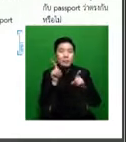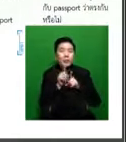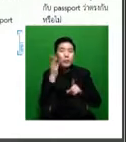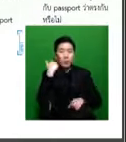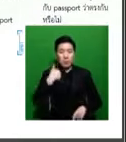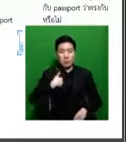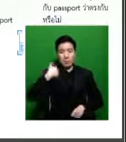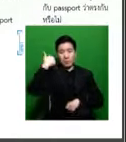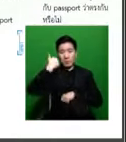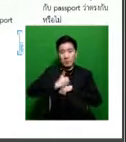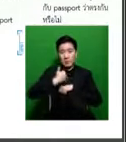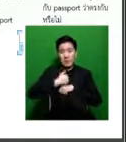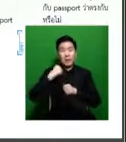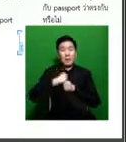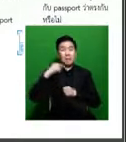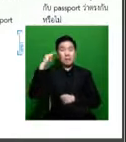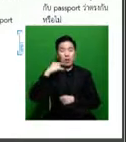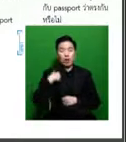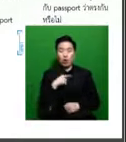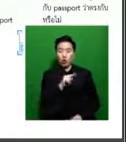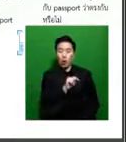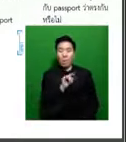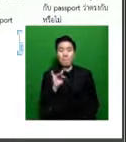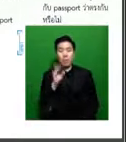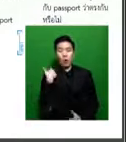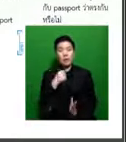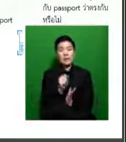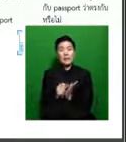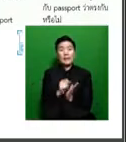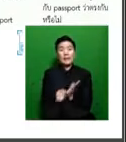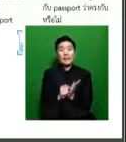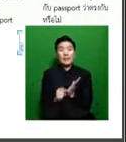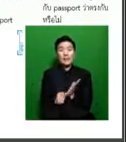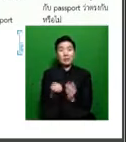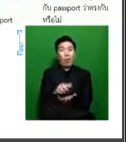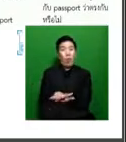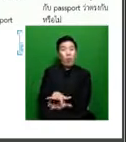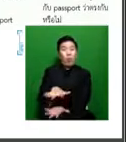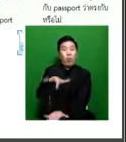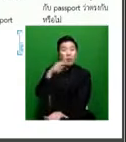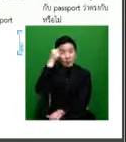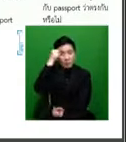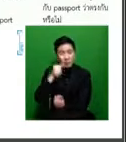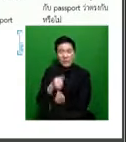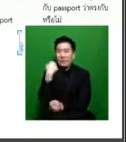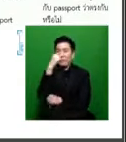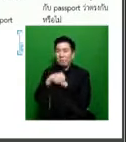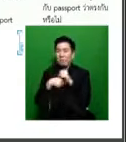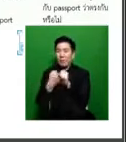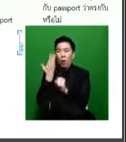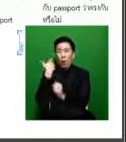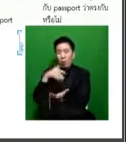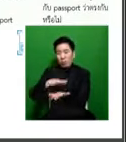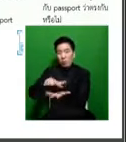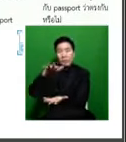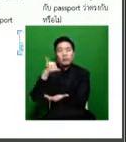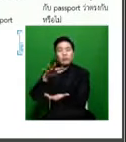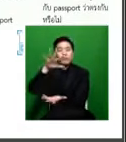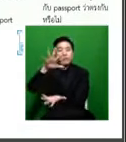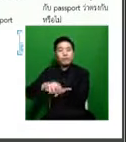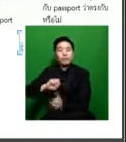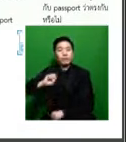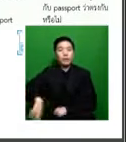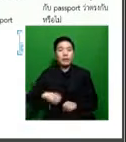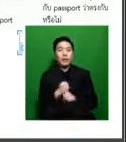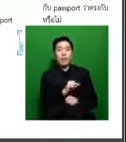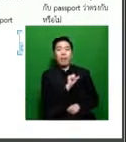ผมยังเป็นพออด่านอยู่นะครับใบต่อ8ต้องเขียนนะโอ้เป็นกองกันเต็มเลยท่านจำได้10กว่าปีก่อนตอนนี้ไม่ต้องตรงนี้ลงแอป